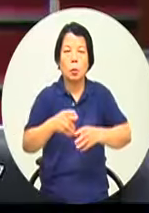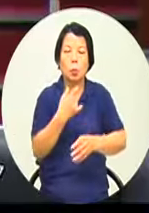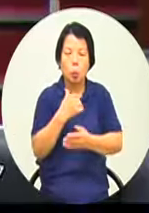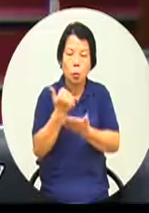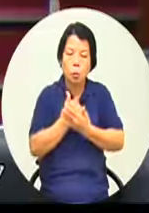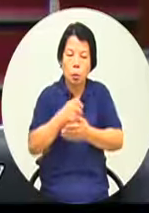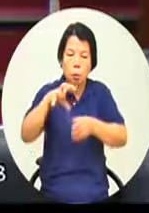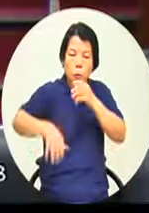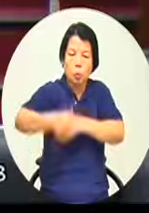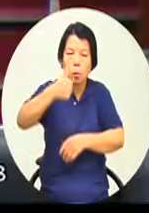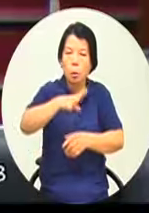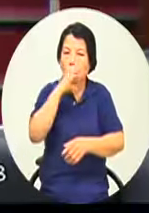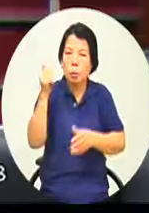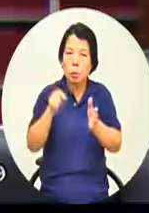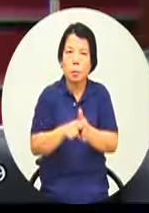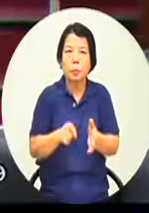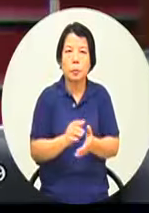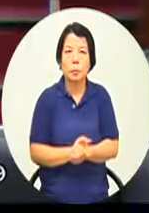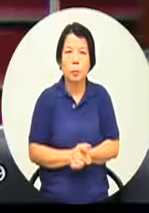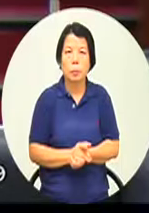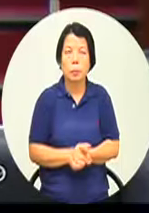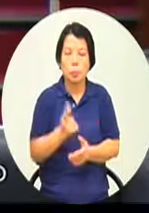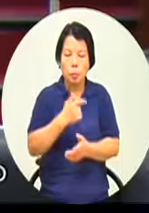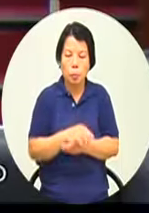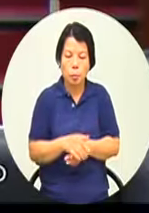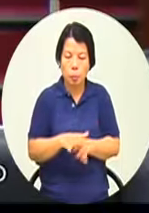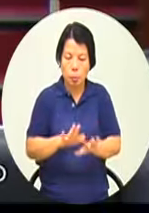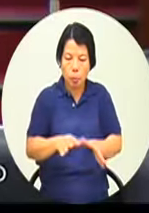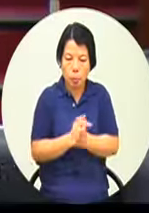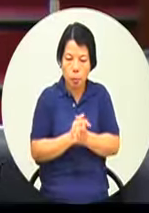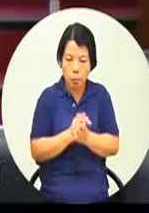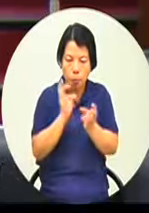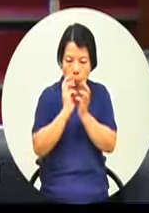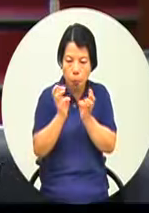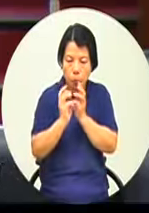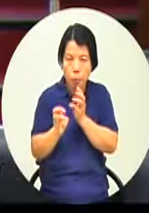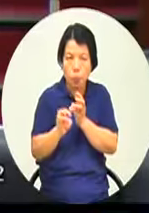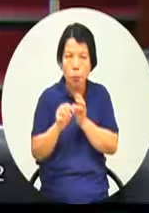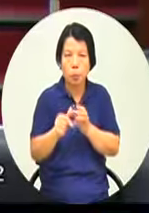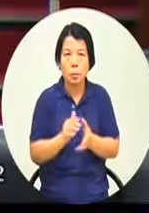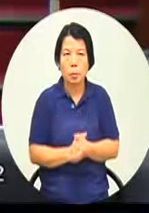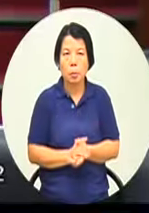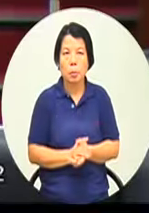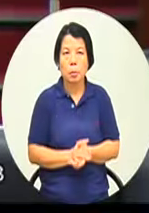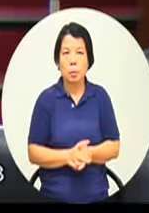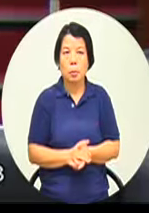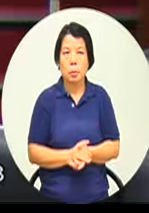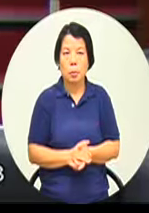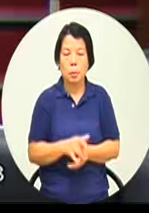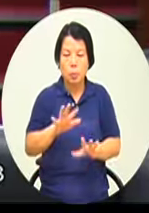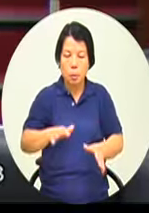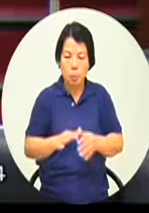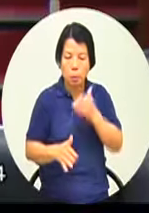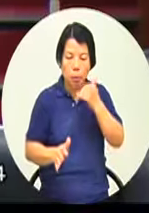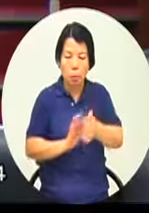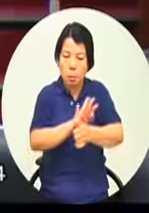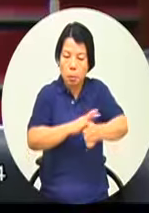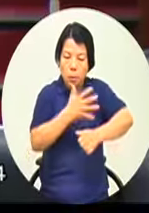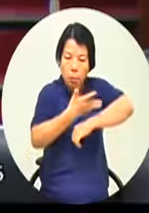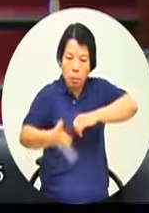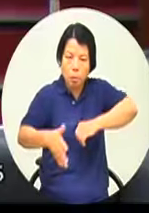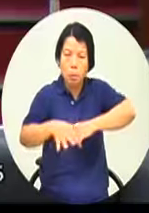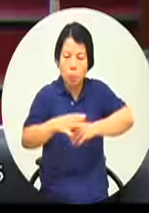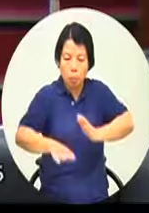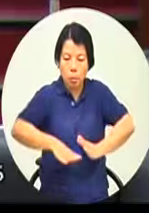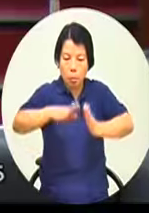长回去哈，能够更明确的把，因为你那一天讲说那时候爱河的潮位测出来是爱